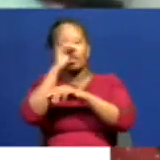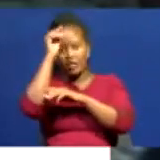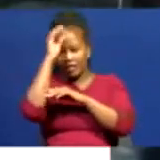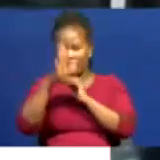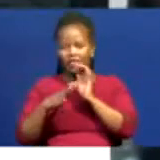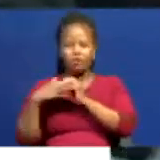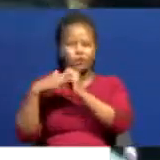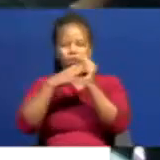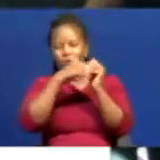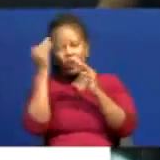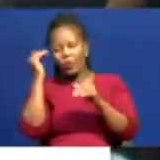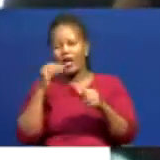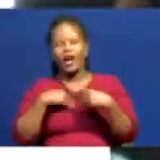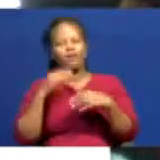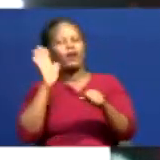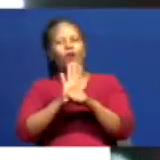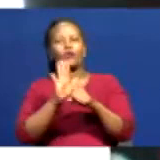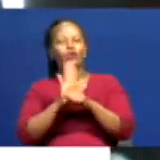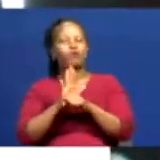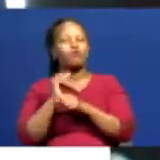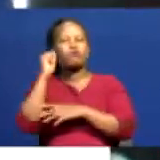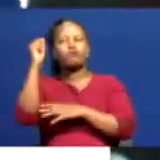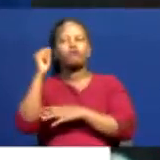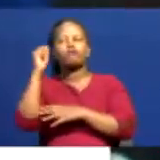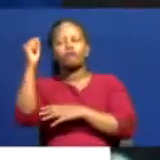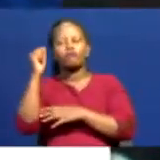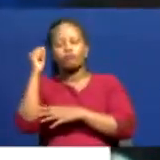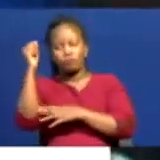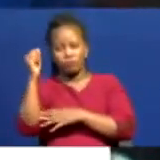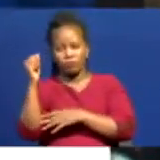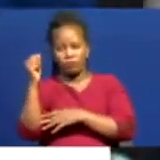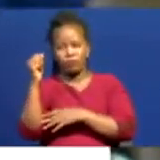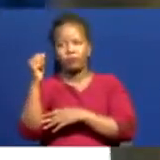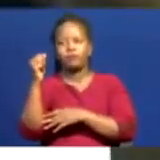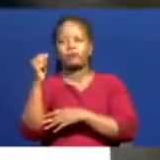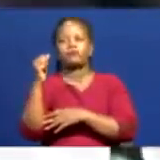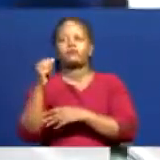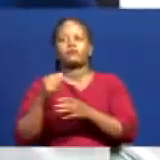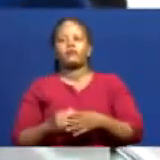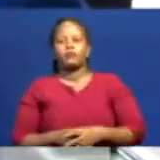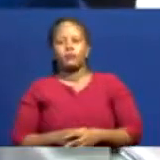wakidai kuna fitina za kisiasa katika hoja hizo. Abdiaziz Hashim, Darubini.